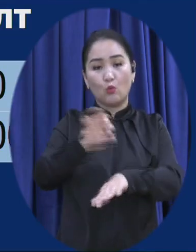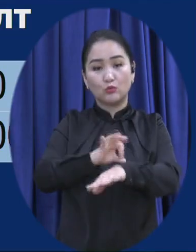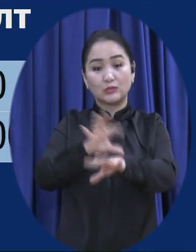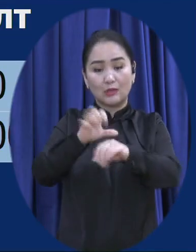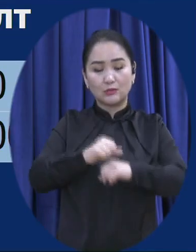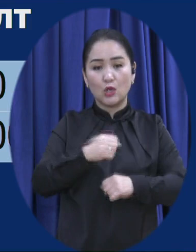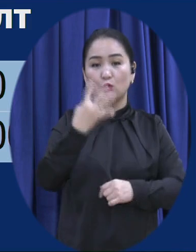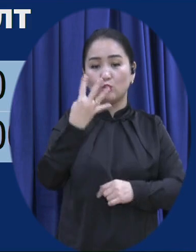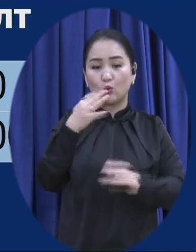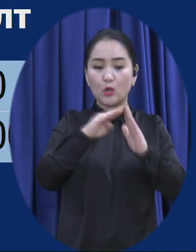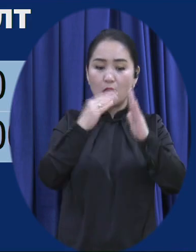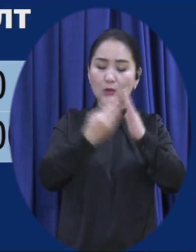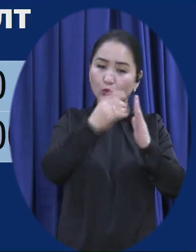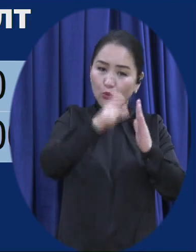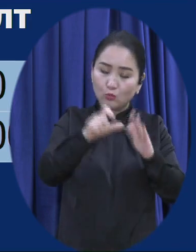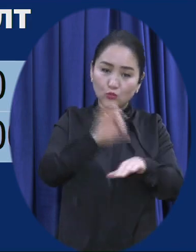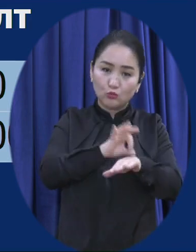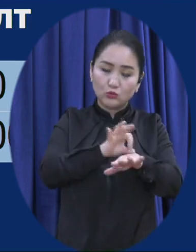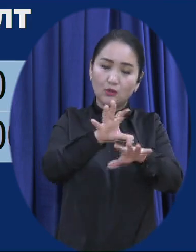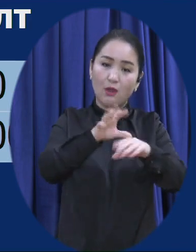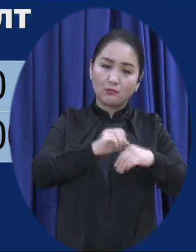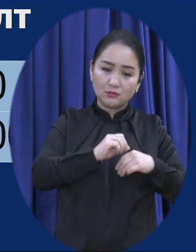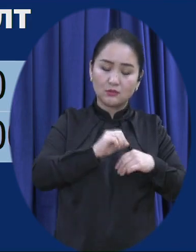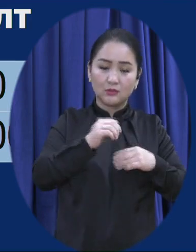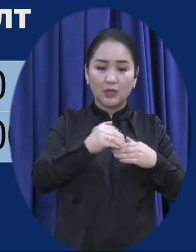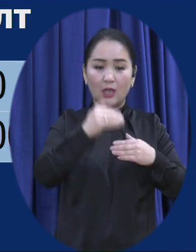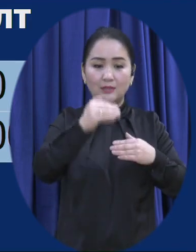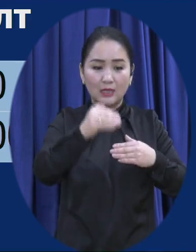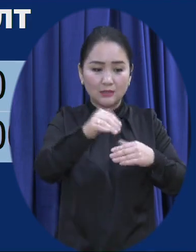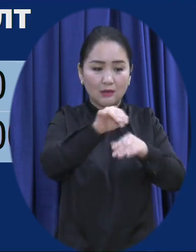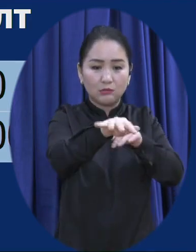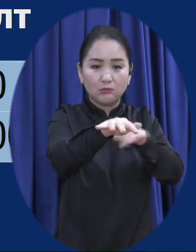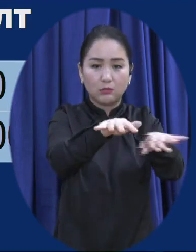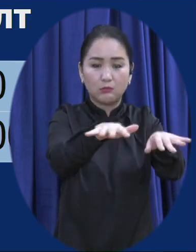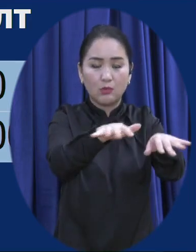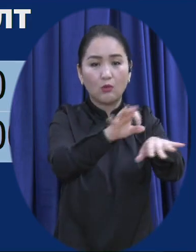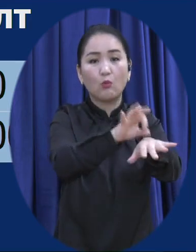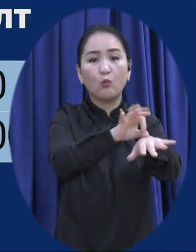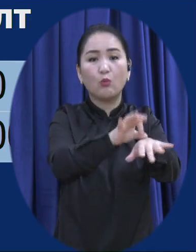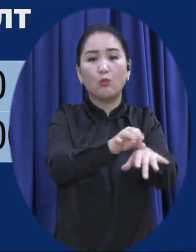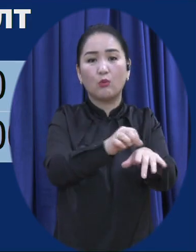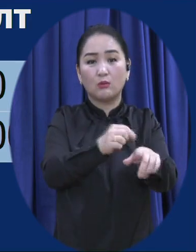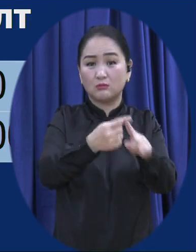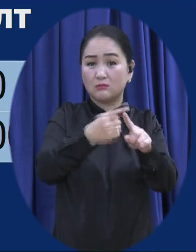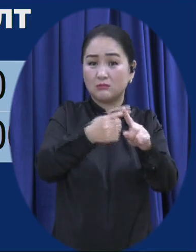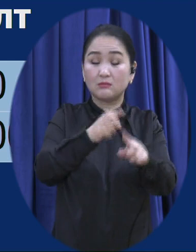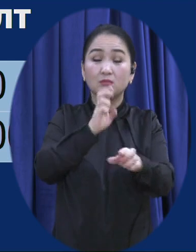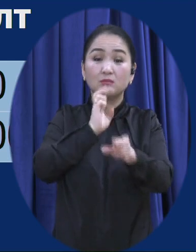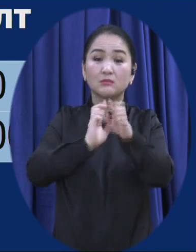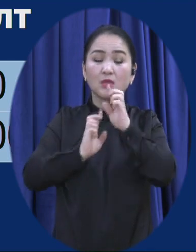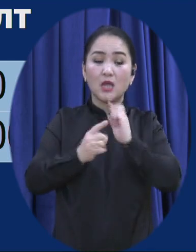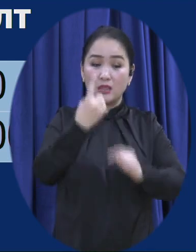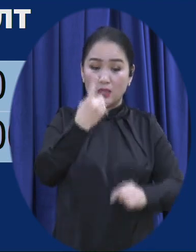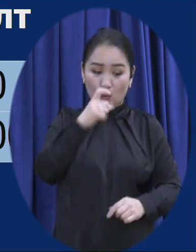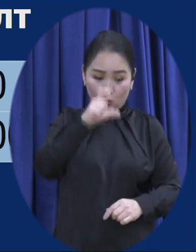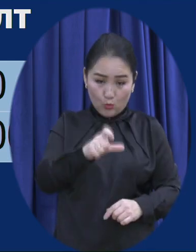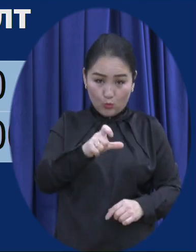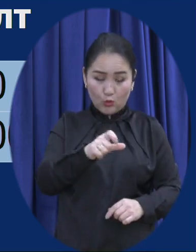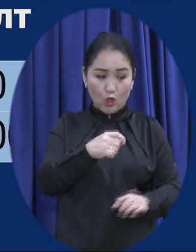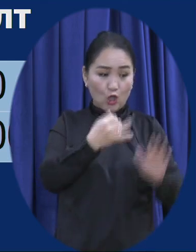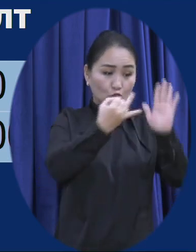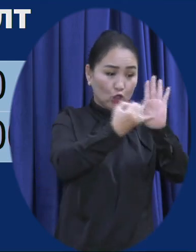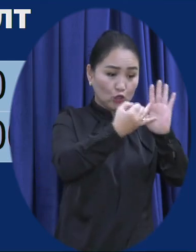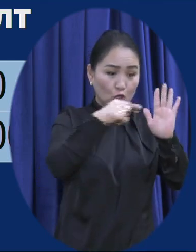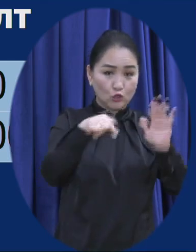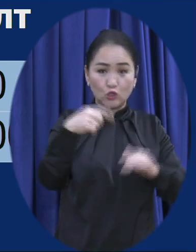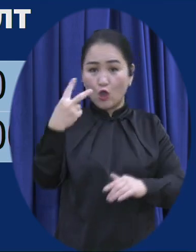хүн. Тэгээд 1-2 хүнээс үргэлжлээд хэдэн ч хүн өвдөж болох эрсдэлтэй. Бидний энэ нэг хүн 7-оос 23 хүнд халдах эрсдэлтэй